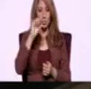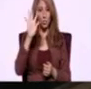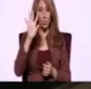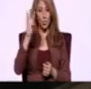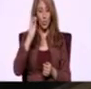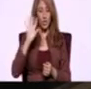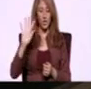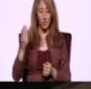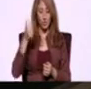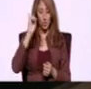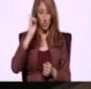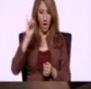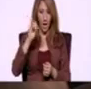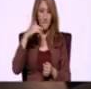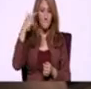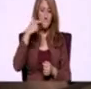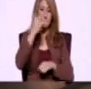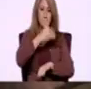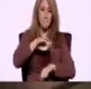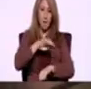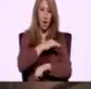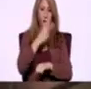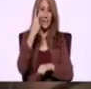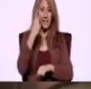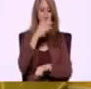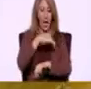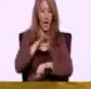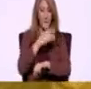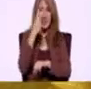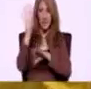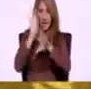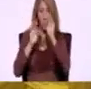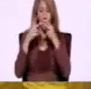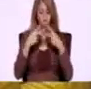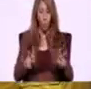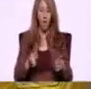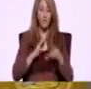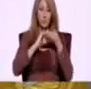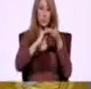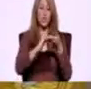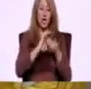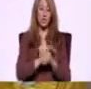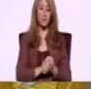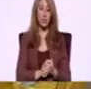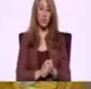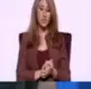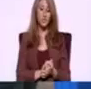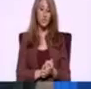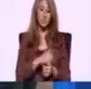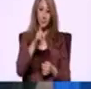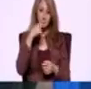بمستشفى جنة التخصصي للجراحة 2 شهريا. أما جمعية المصباح المضيء المهندسة جيهان